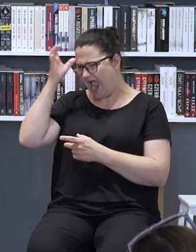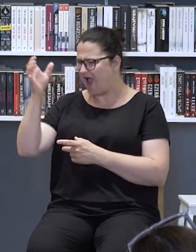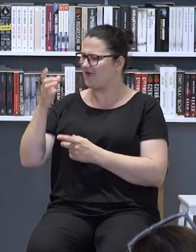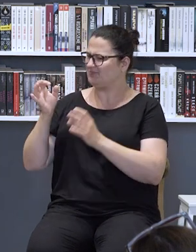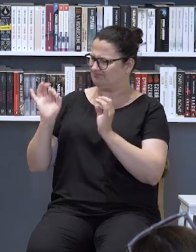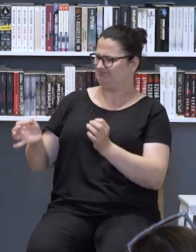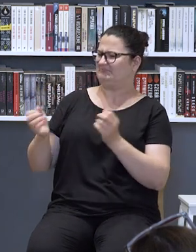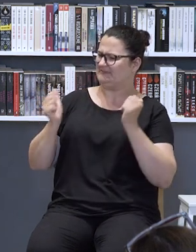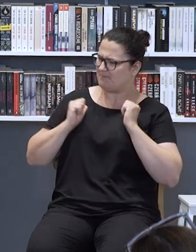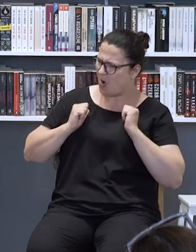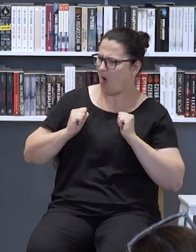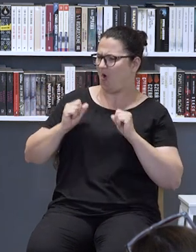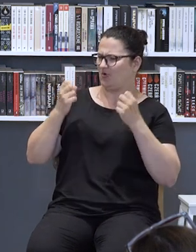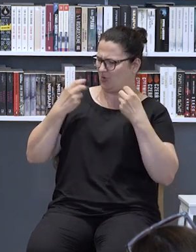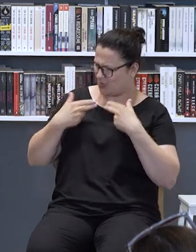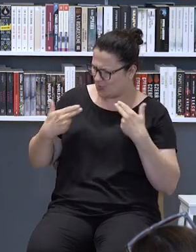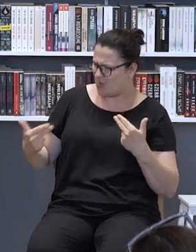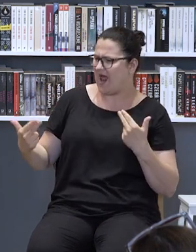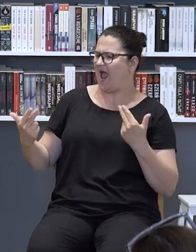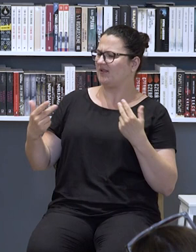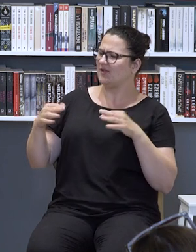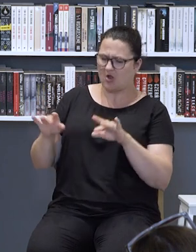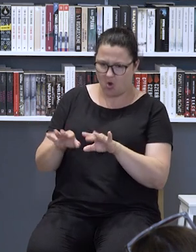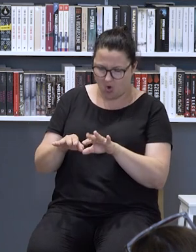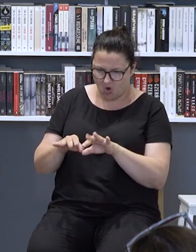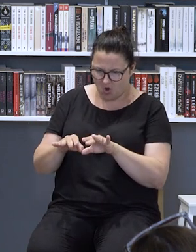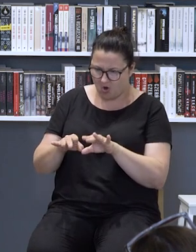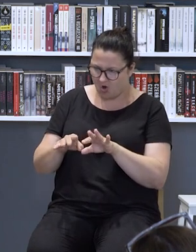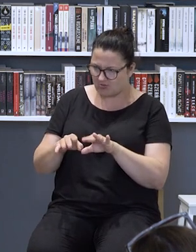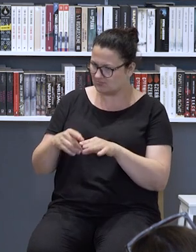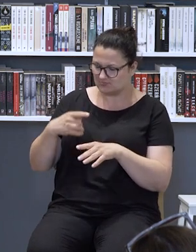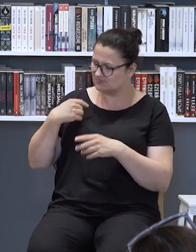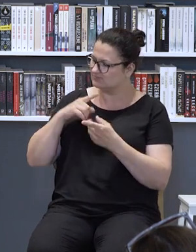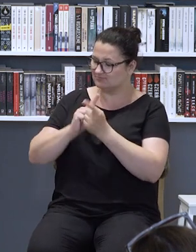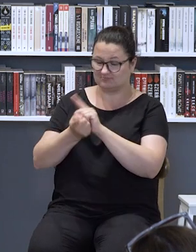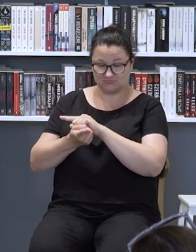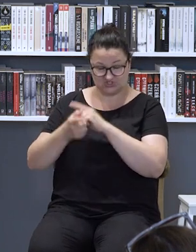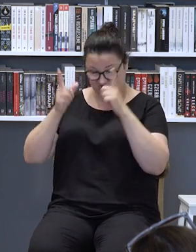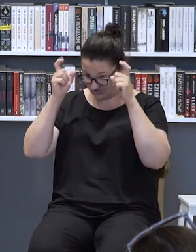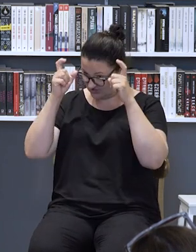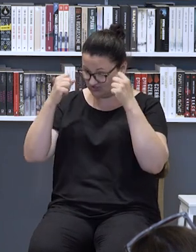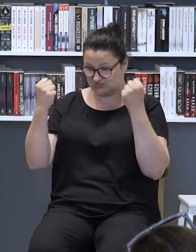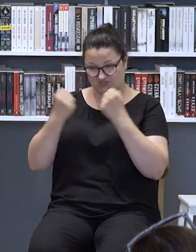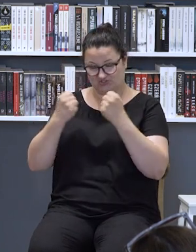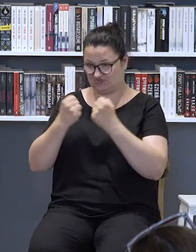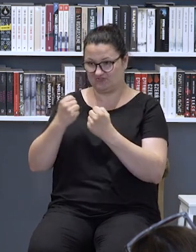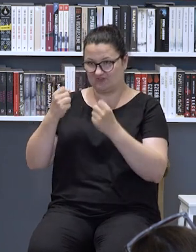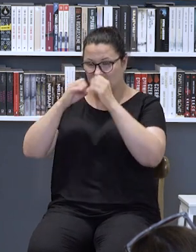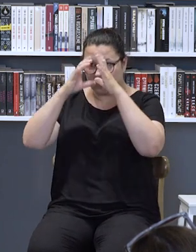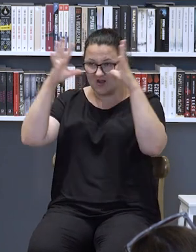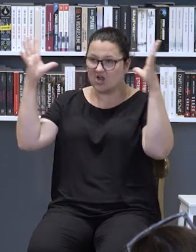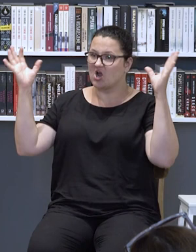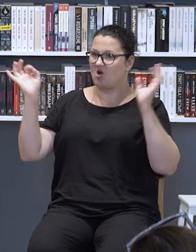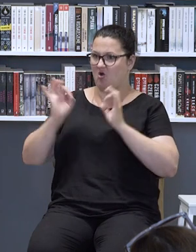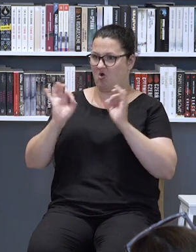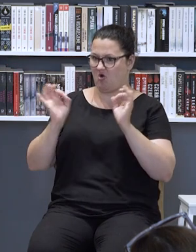kulturalnymi, spokojnymi ludźmi, kiedy siadają do komputera, zamieniają się w jakieś demony i mają jakieś takie projekcje